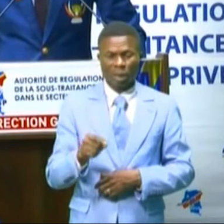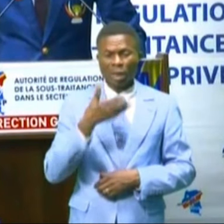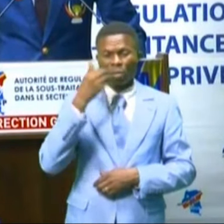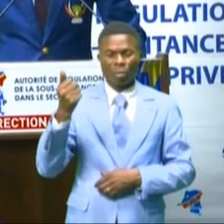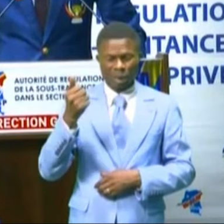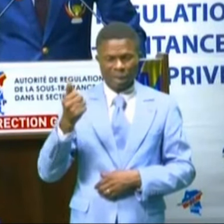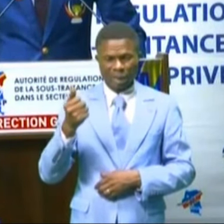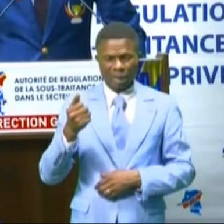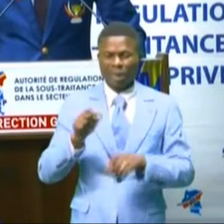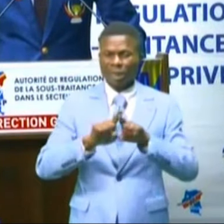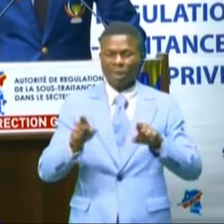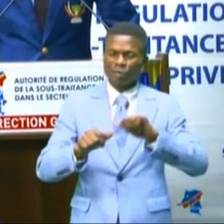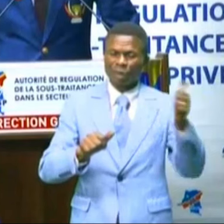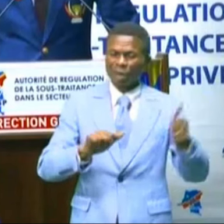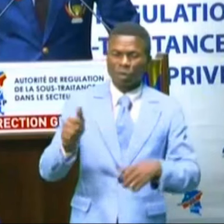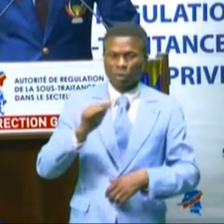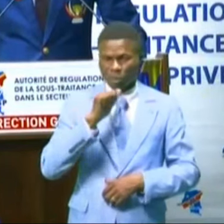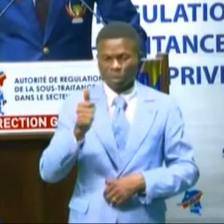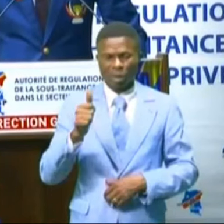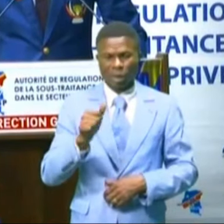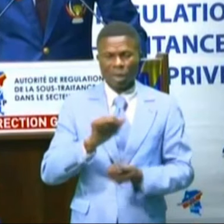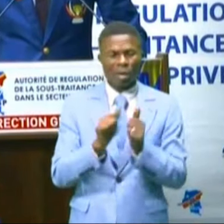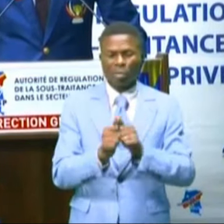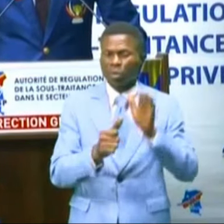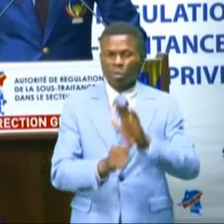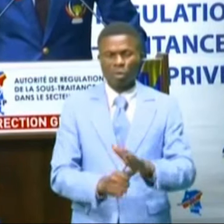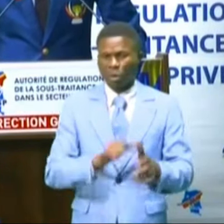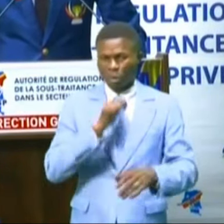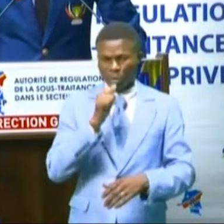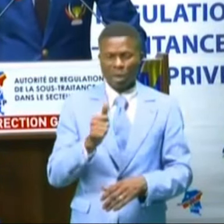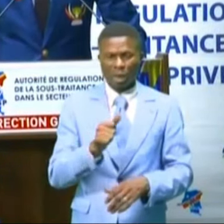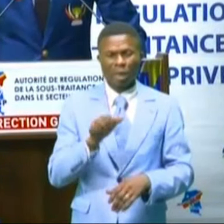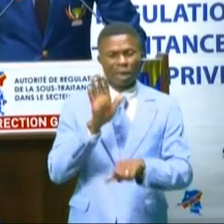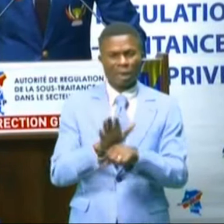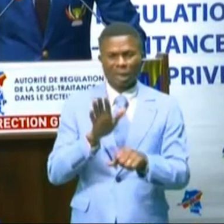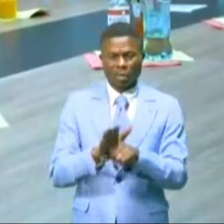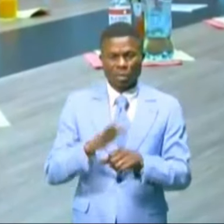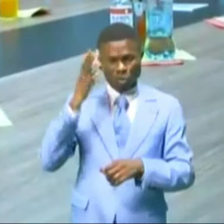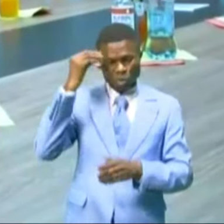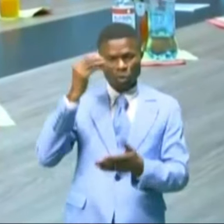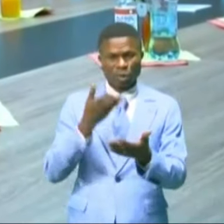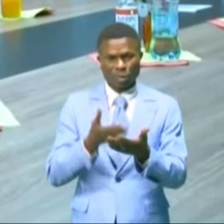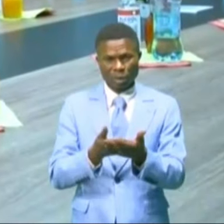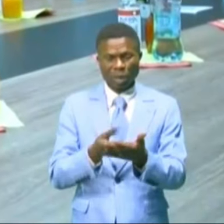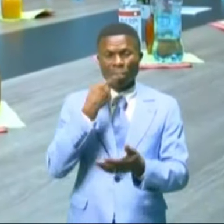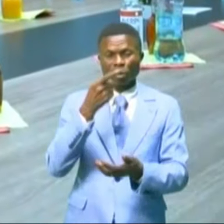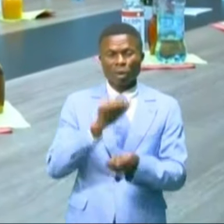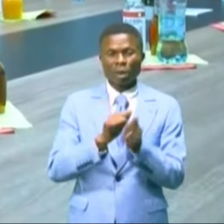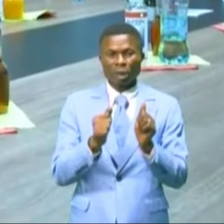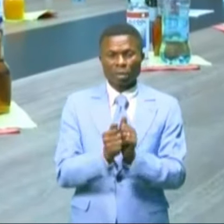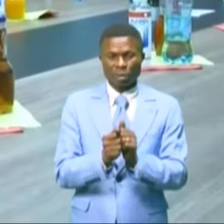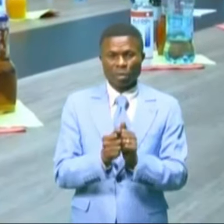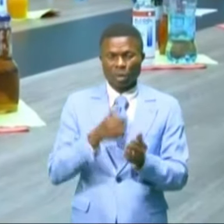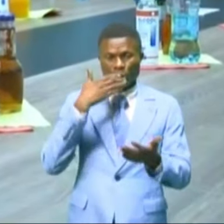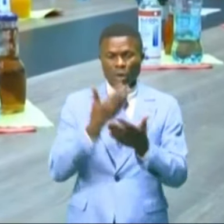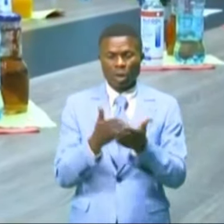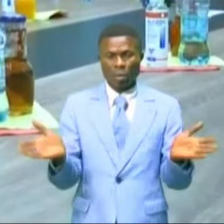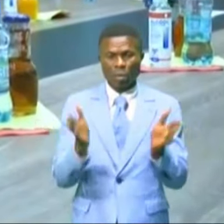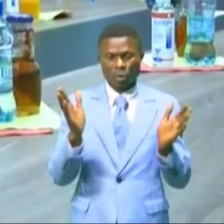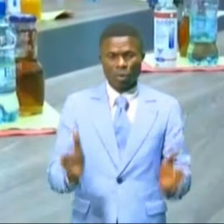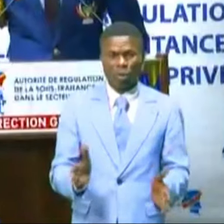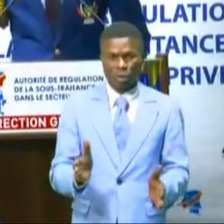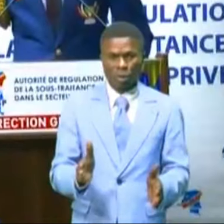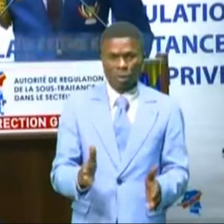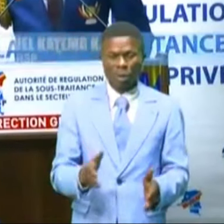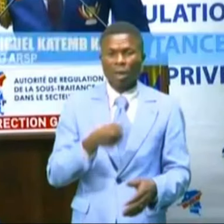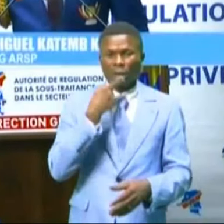les autres. Il n'y a aucune raison. En fait, il y a beaucoup de raisons pourquoi elles devraient être meilleures que les autres. Lorsque je parle du groupe RG, je parle de